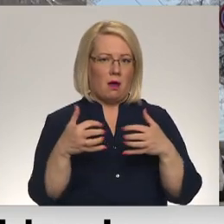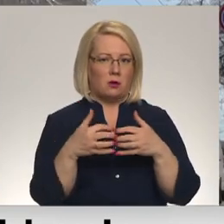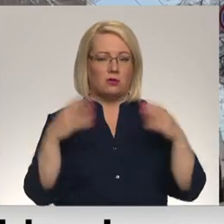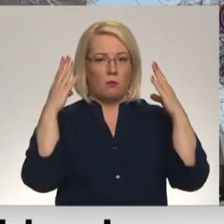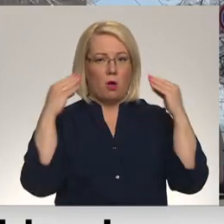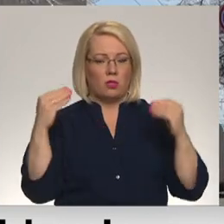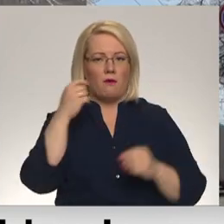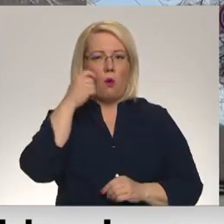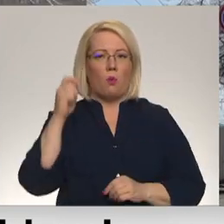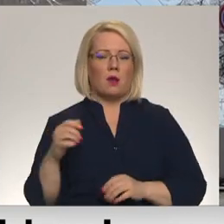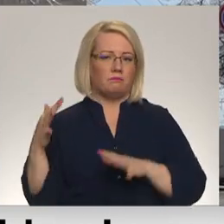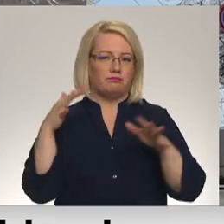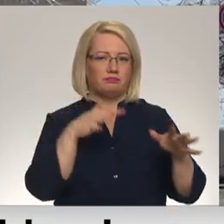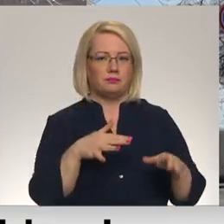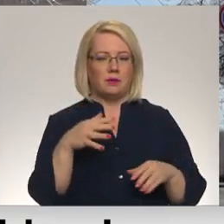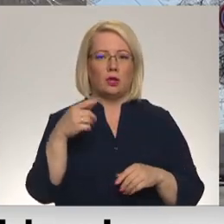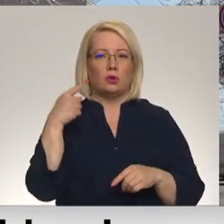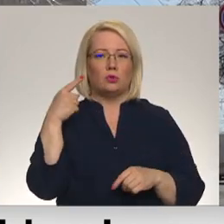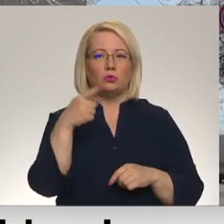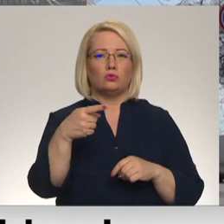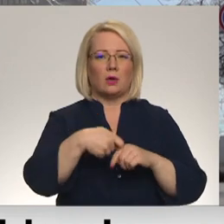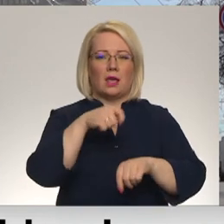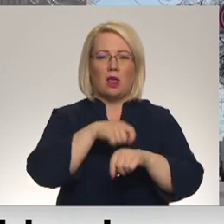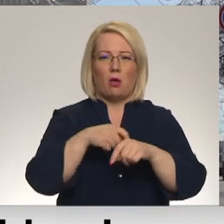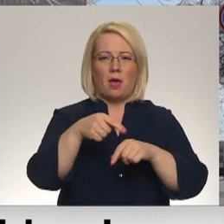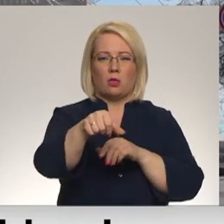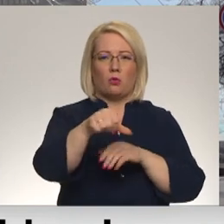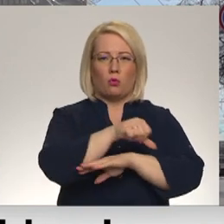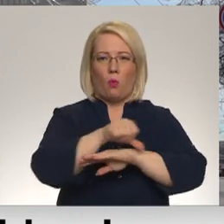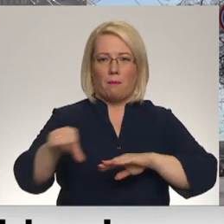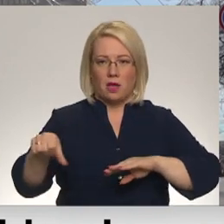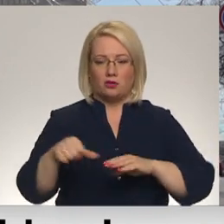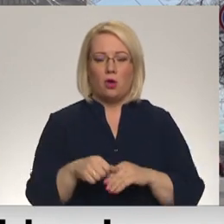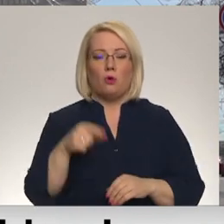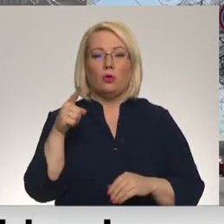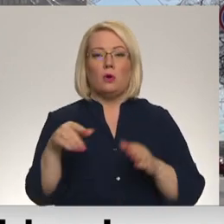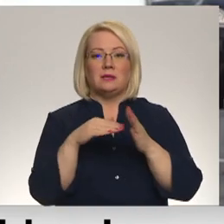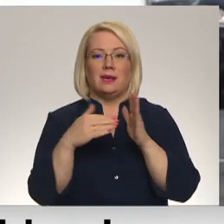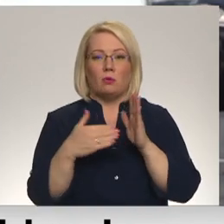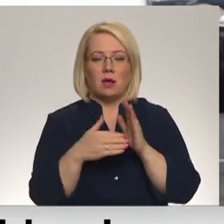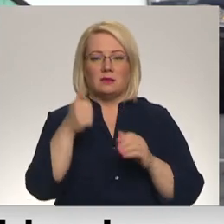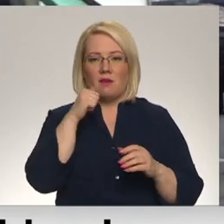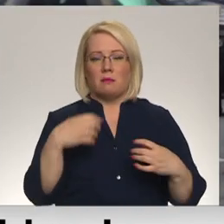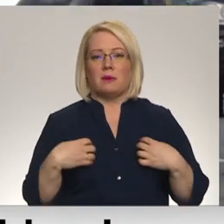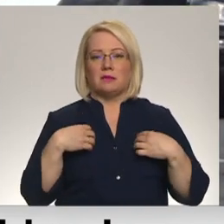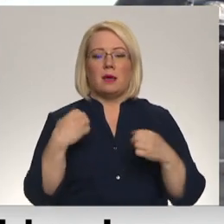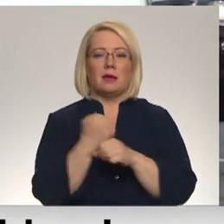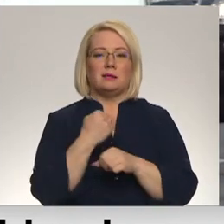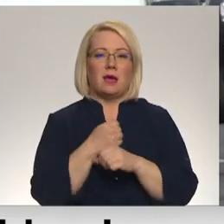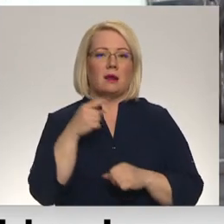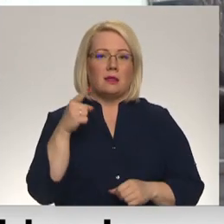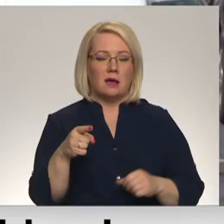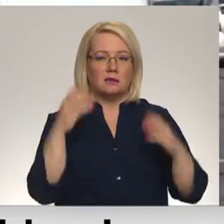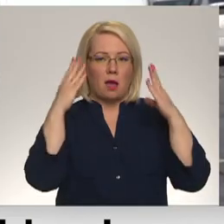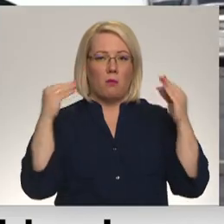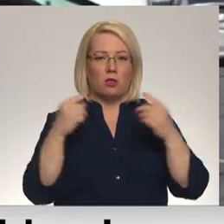ar Ukrainu ir vairāk nekā 1000 kilometru gara robeža. Un šo situāciju vēl dramatiskāk padara tas, ka šeit